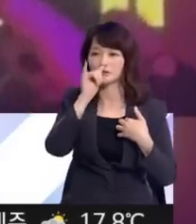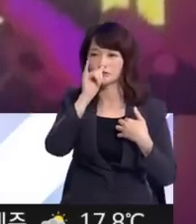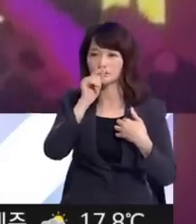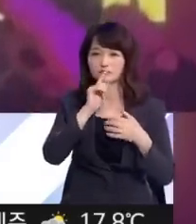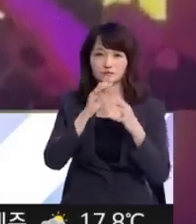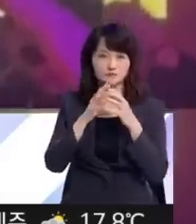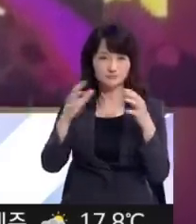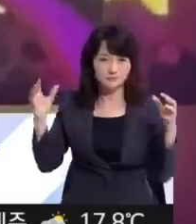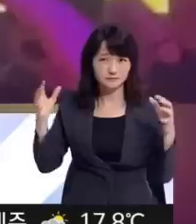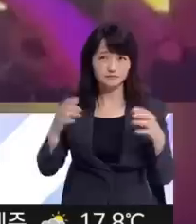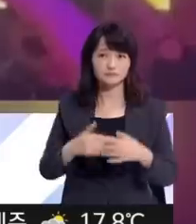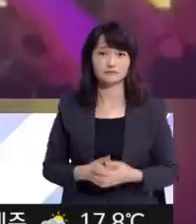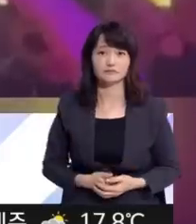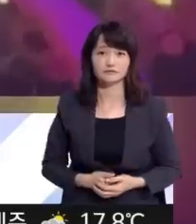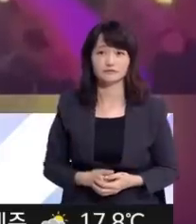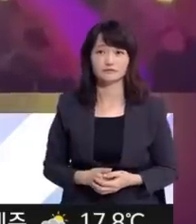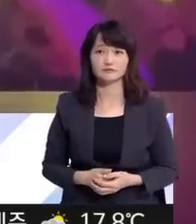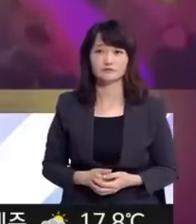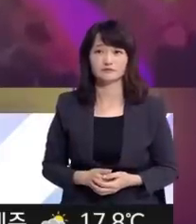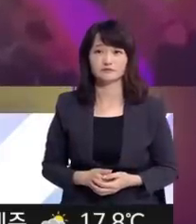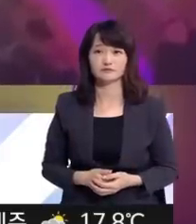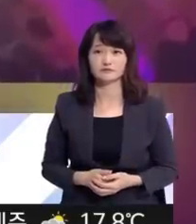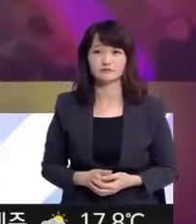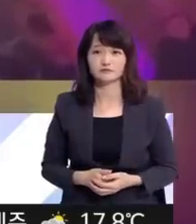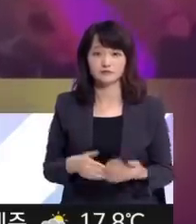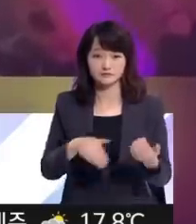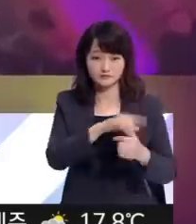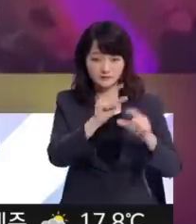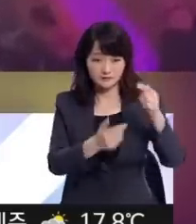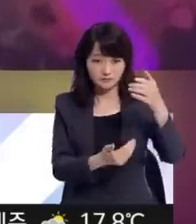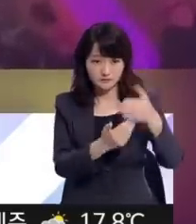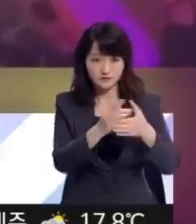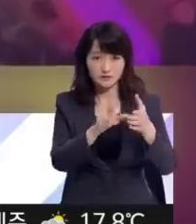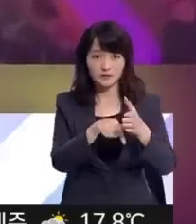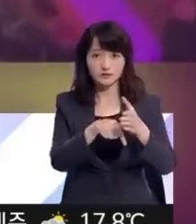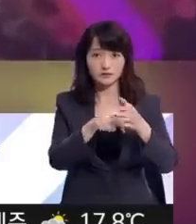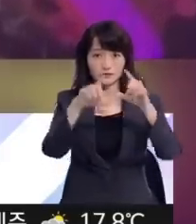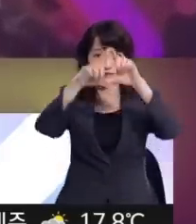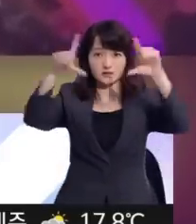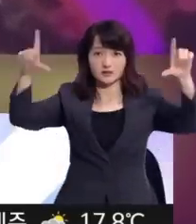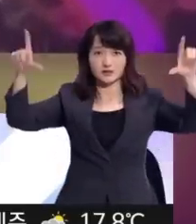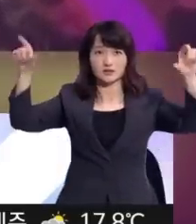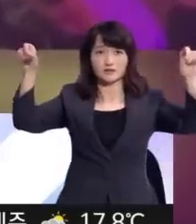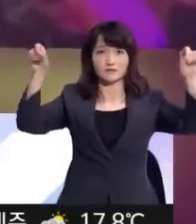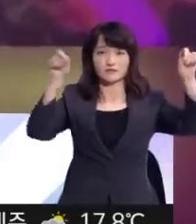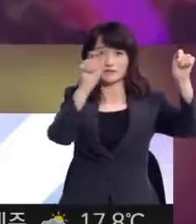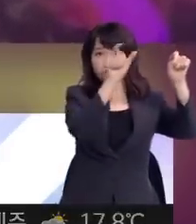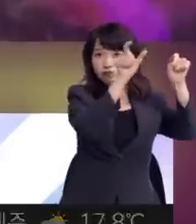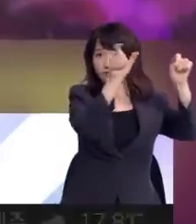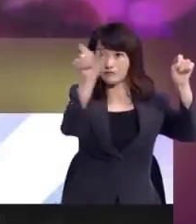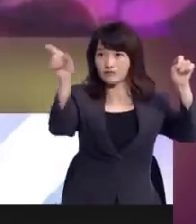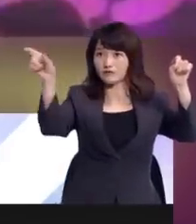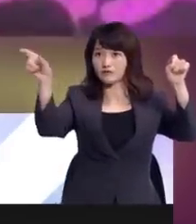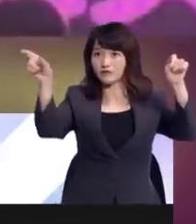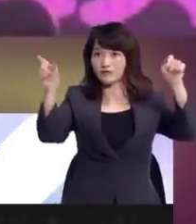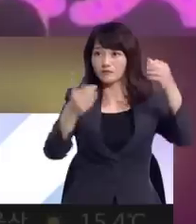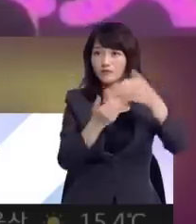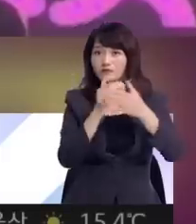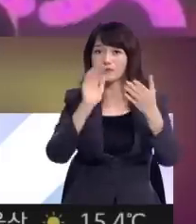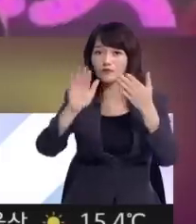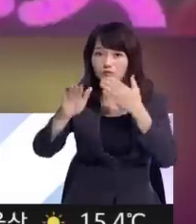상황이 벌어졌을 때 저렇게 전광판에다 글자를 흘렸다는 거예요 예 사고가 알려진 이후로 보입니다